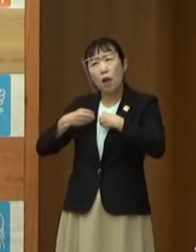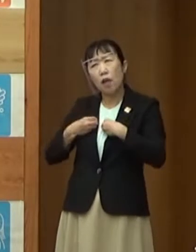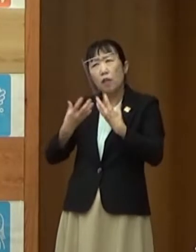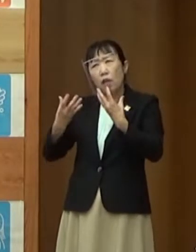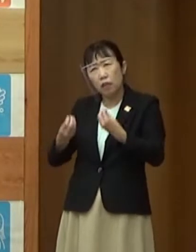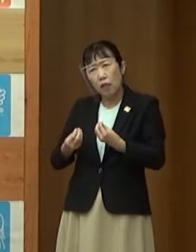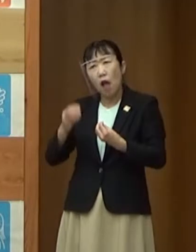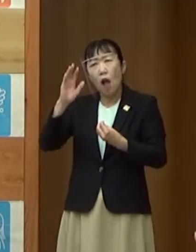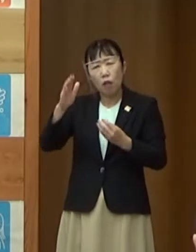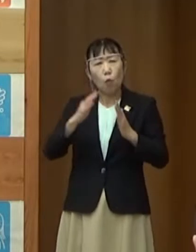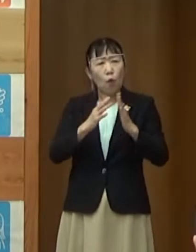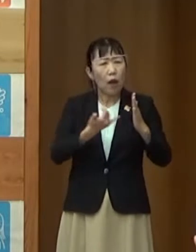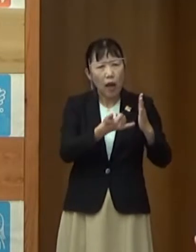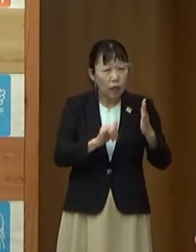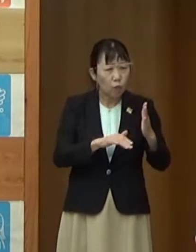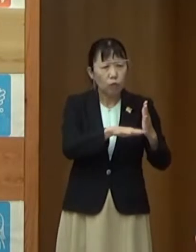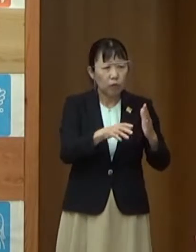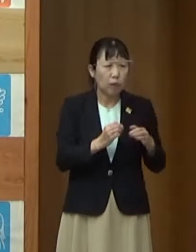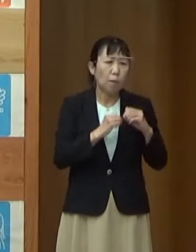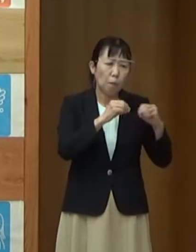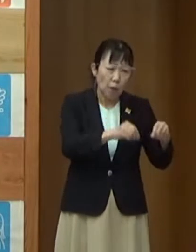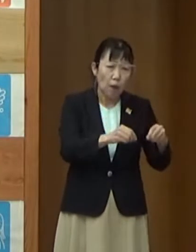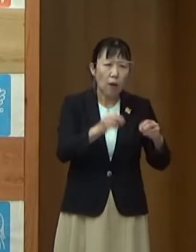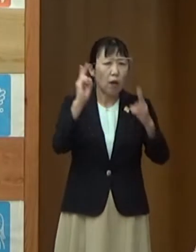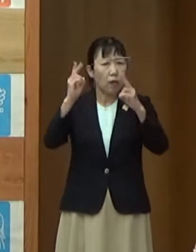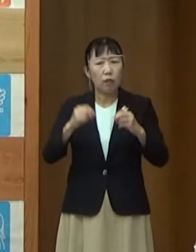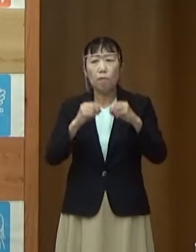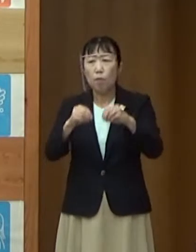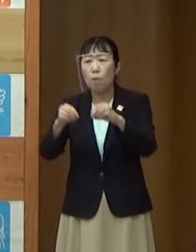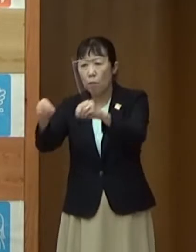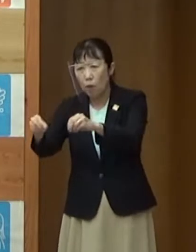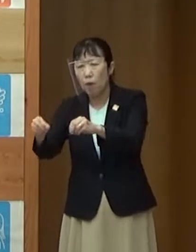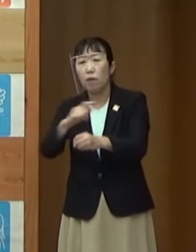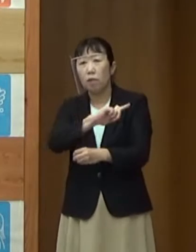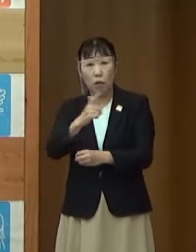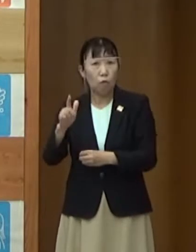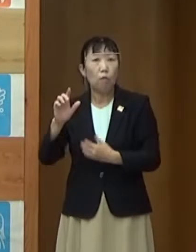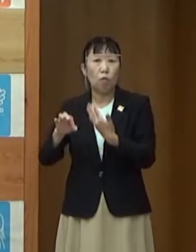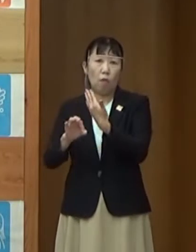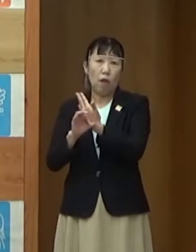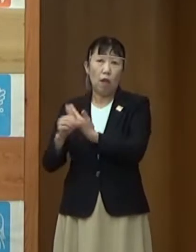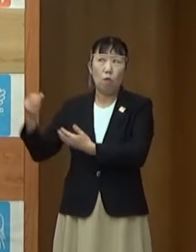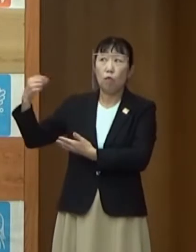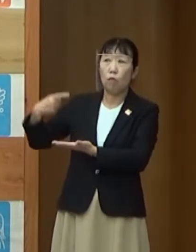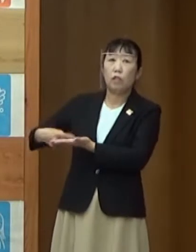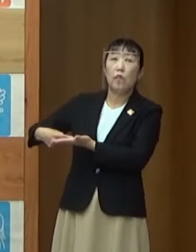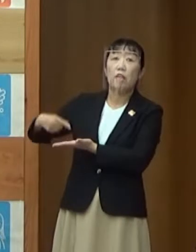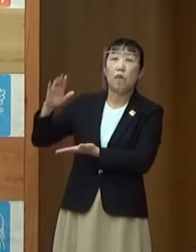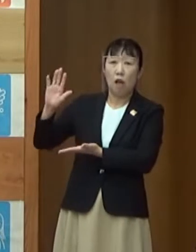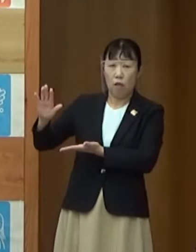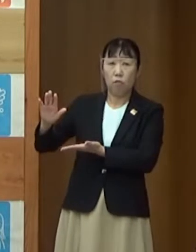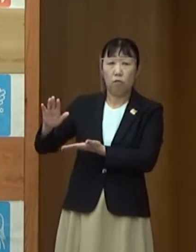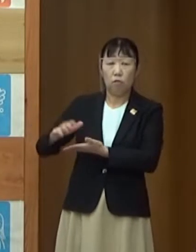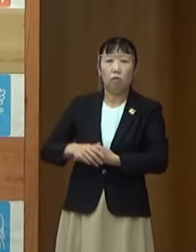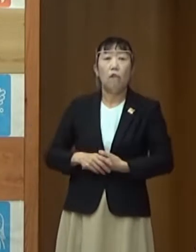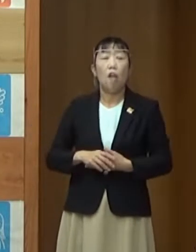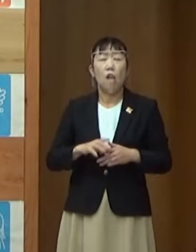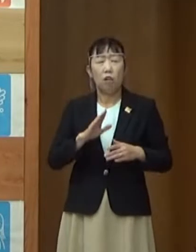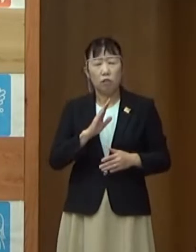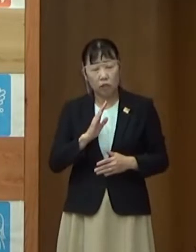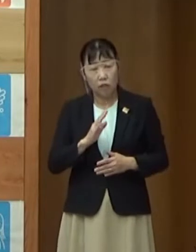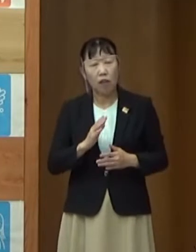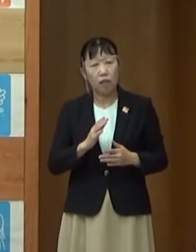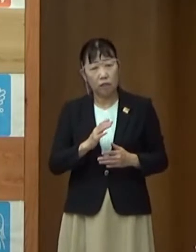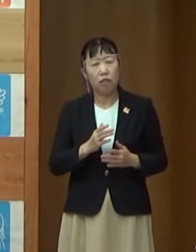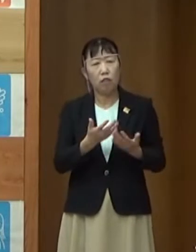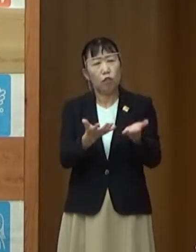校などへの感染につながるというふうに指摘しております。実際に会社や学校での集団感染も広がってき